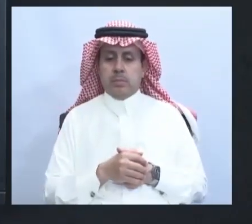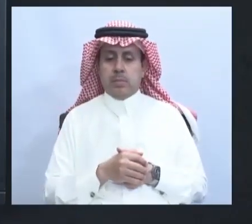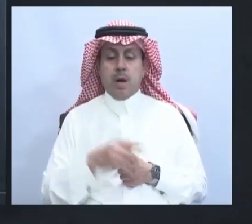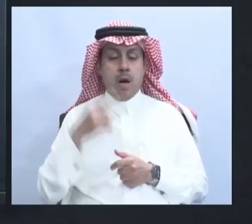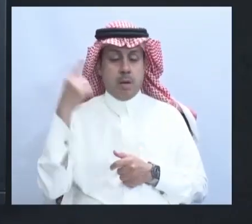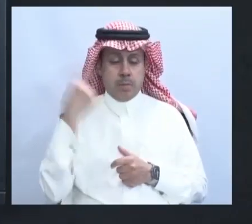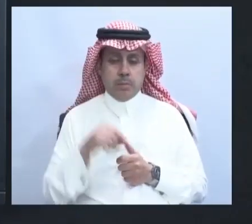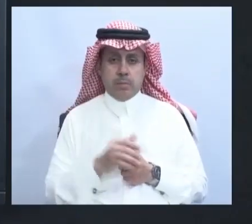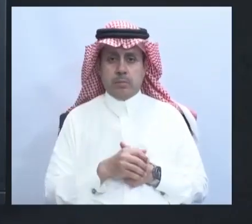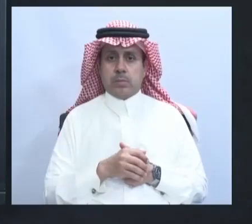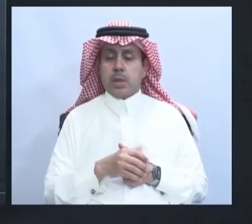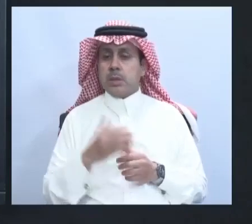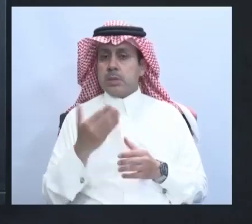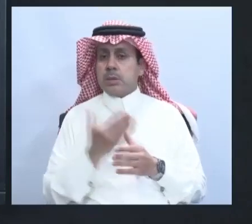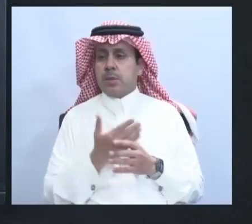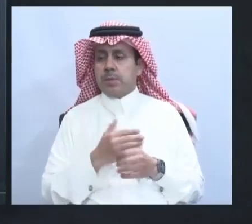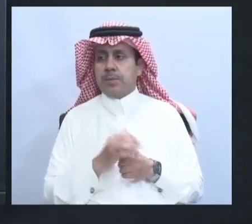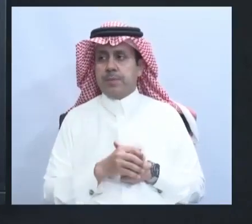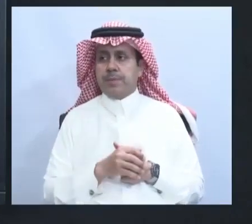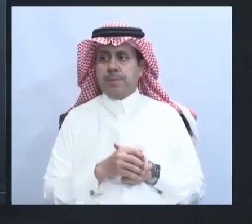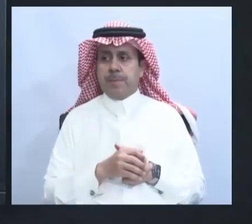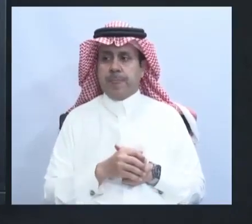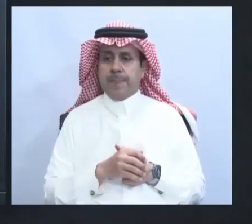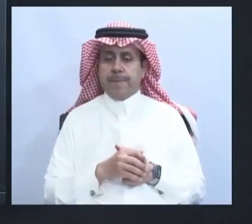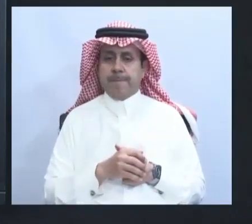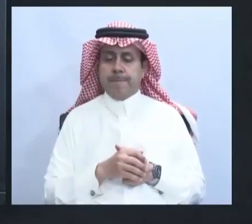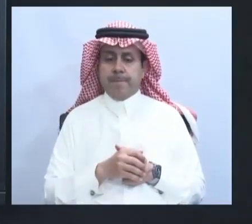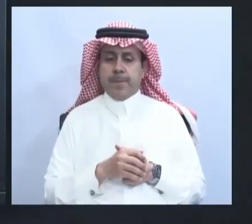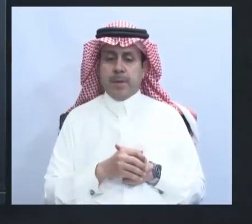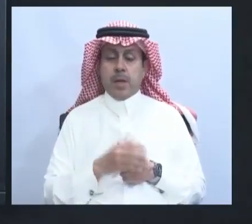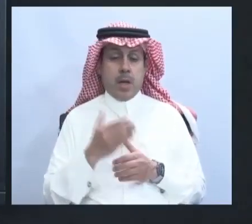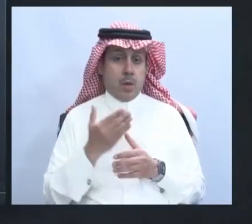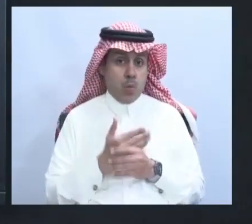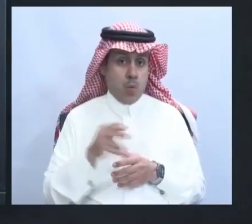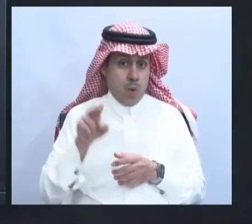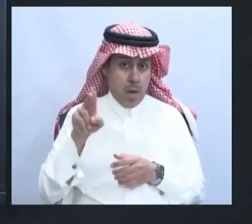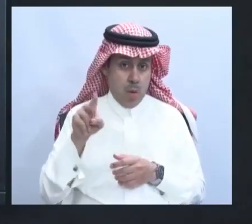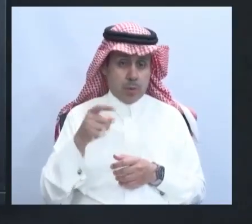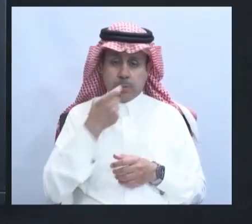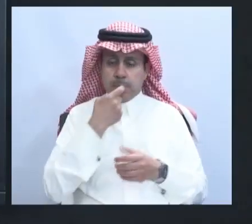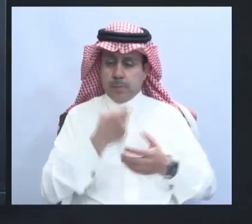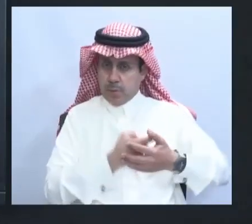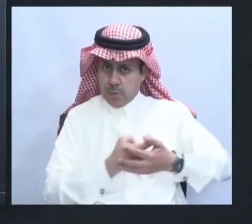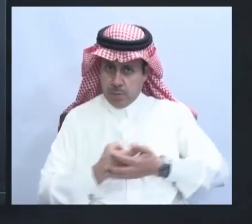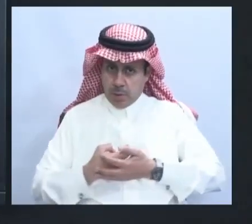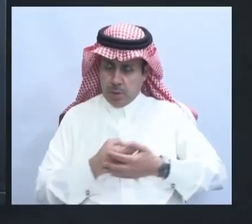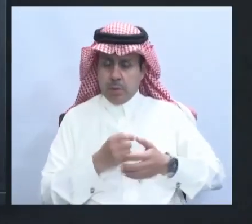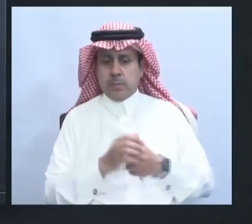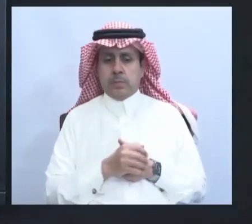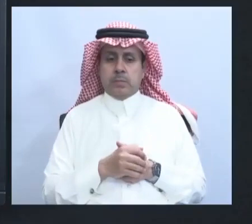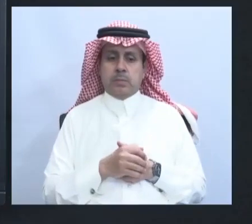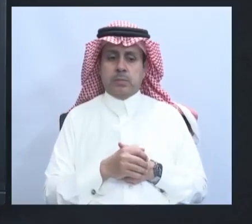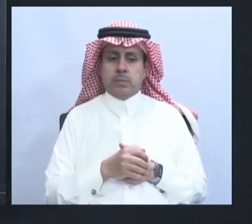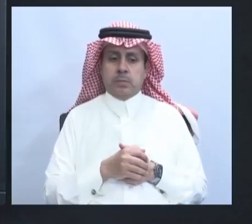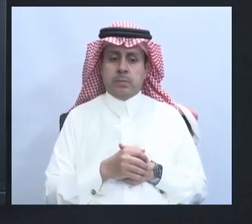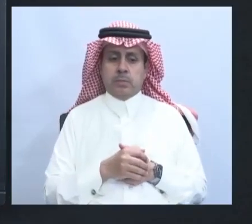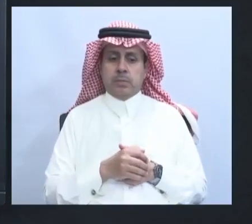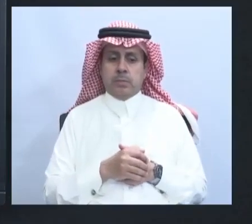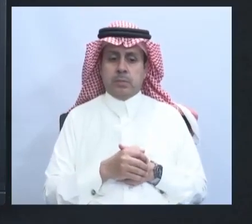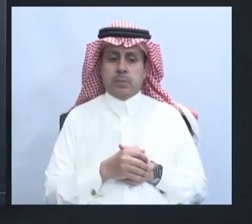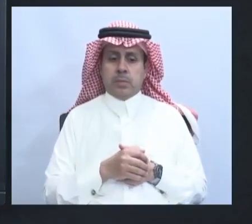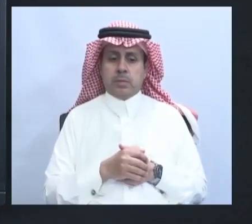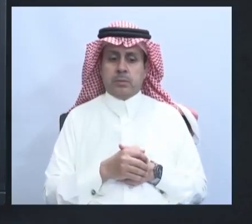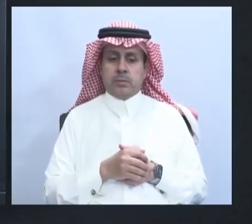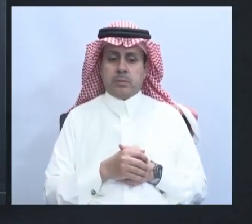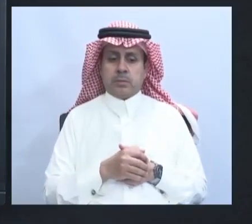يحرم ما العله العله او السبب لانهن اخوات لانهن اخواته من الرضاع